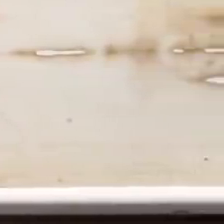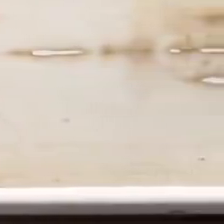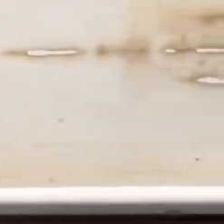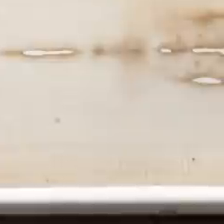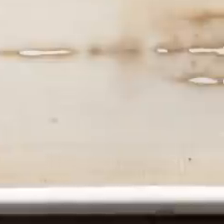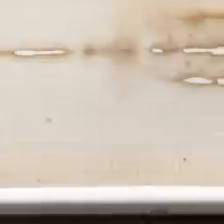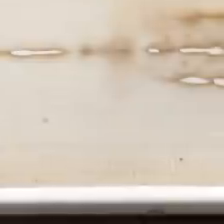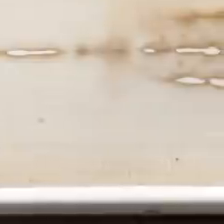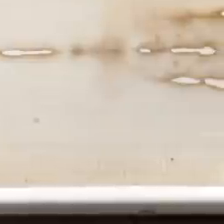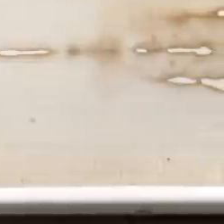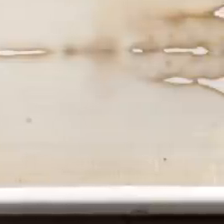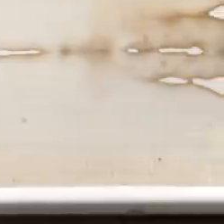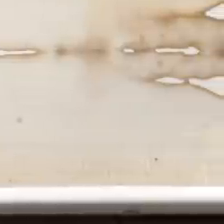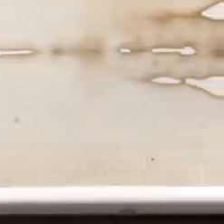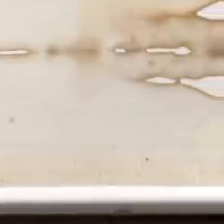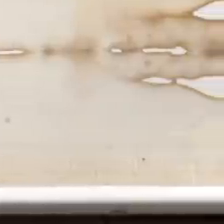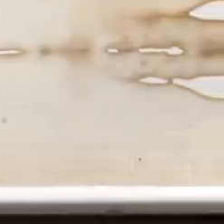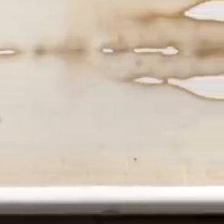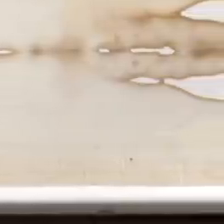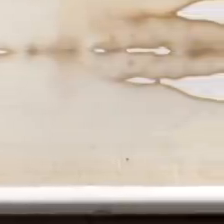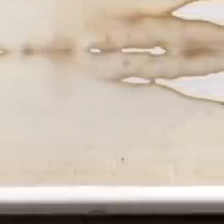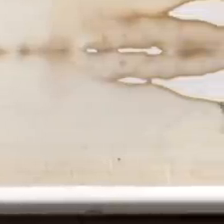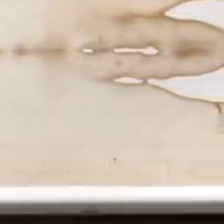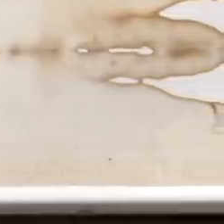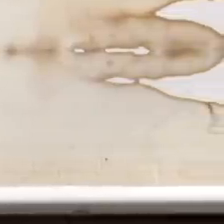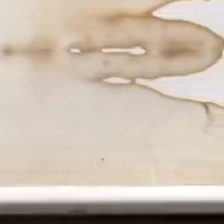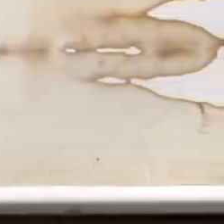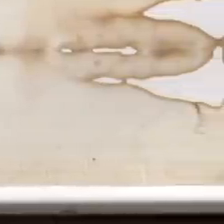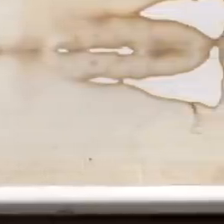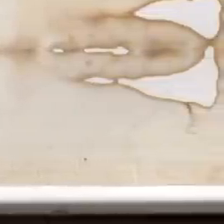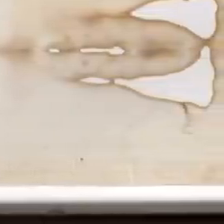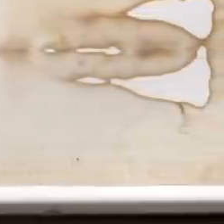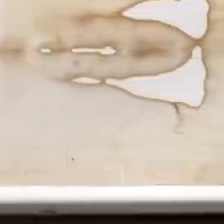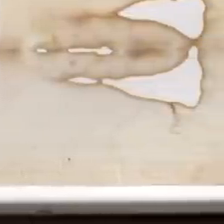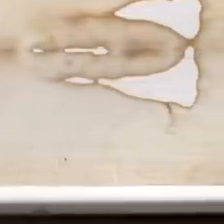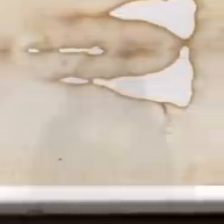Come le donne di Galilea al sepolcro.